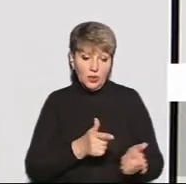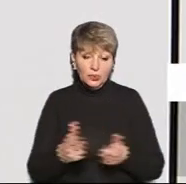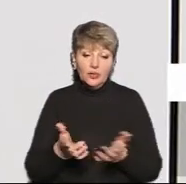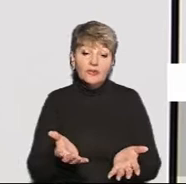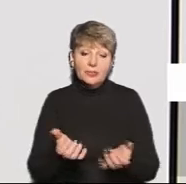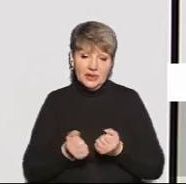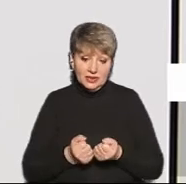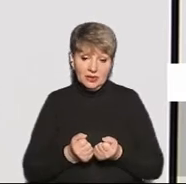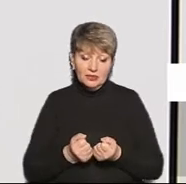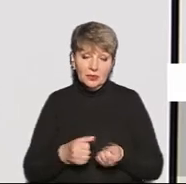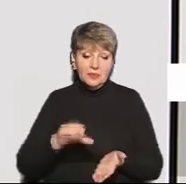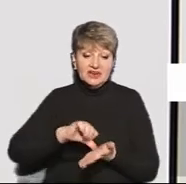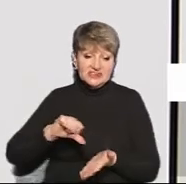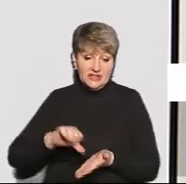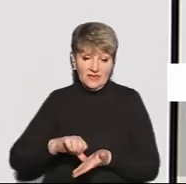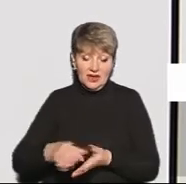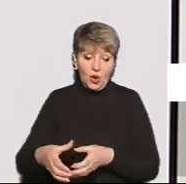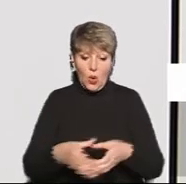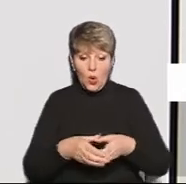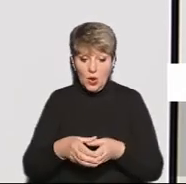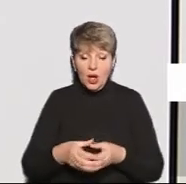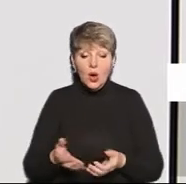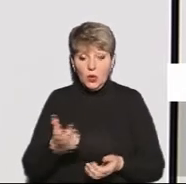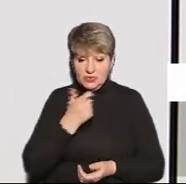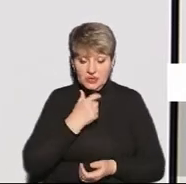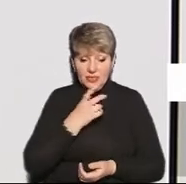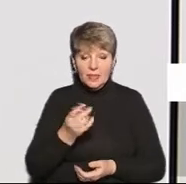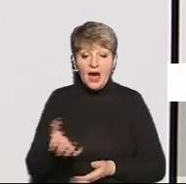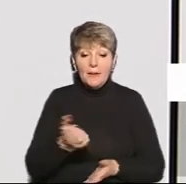прийняти представників колективу, готовий прийняти в себе на прийомі